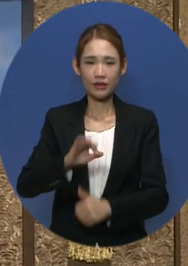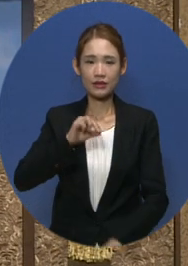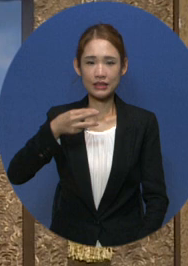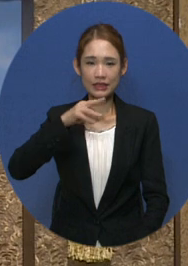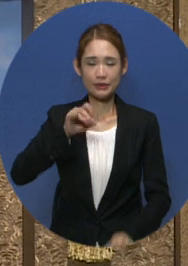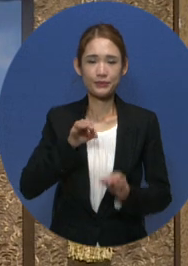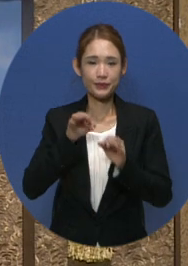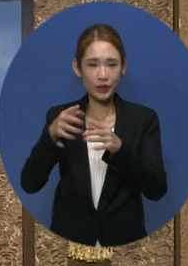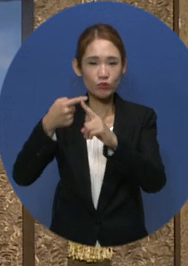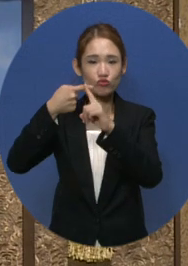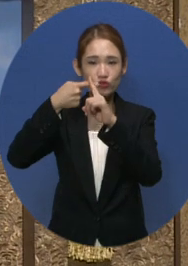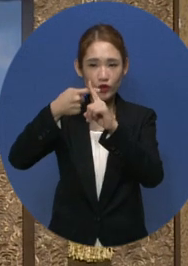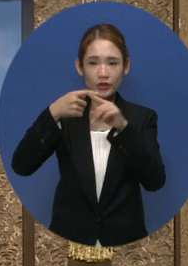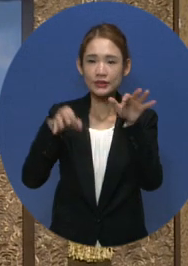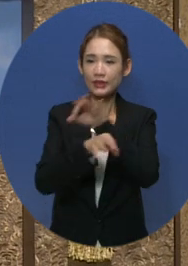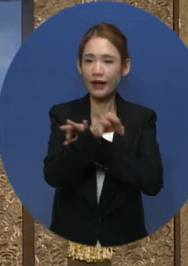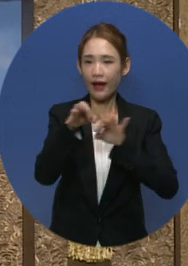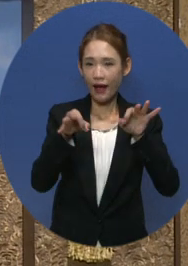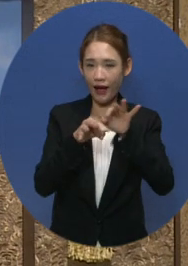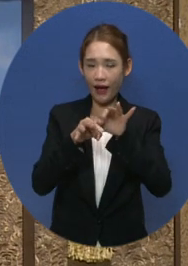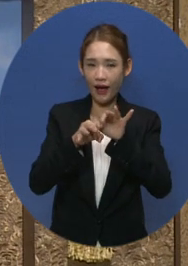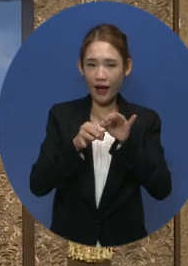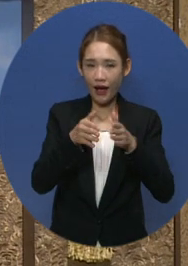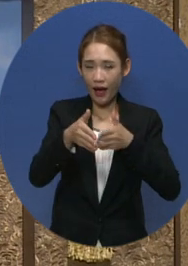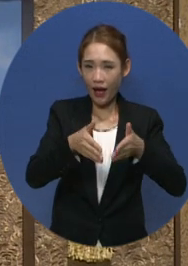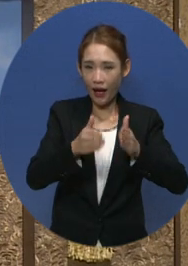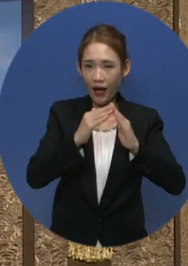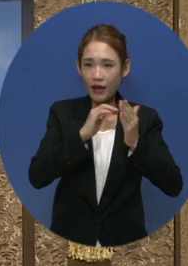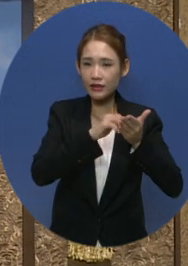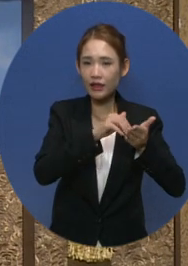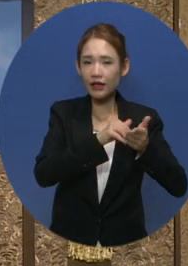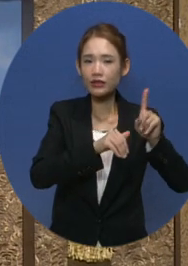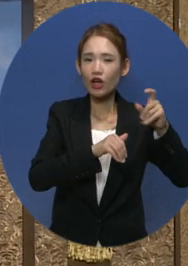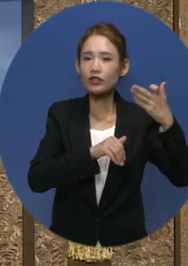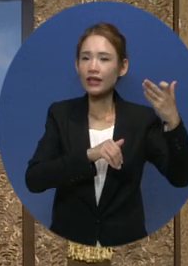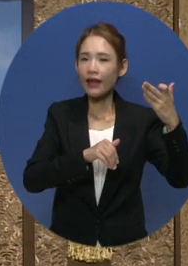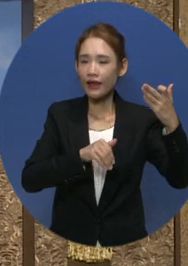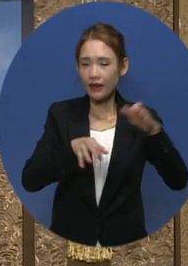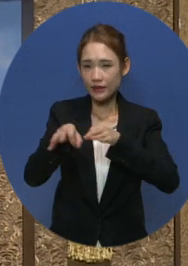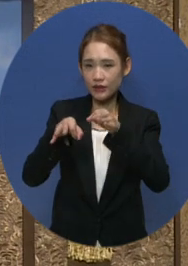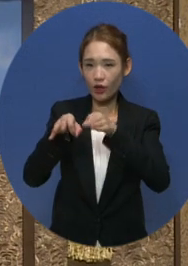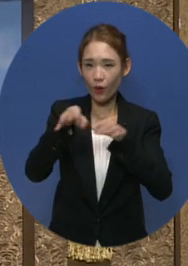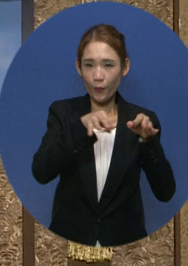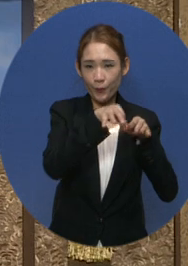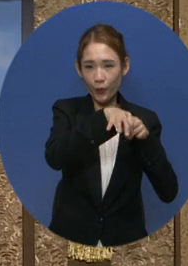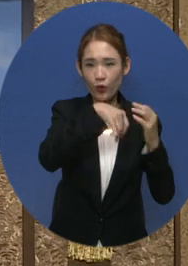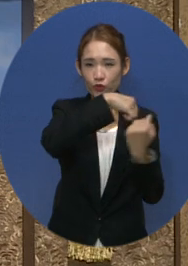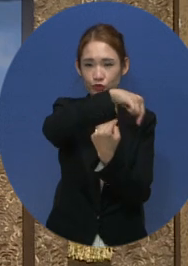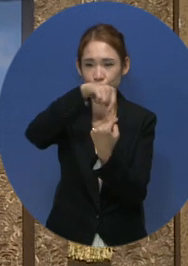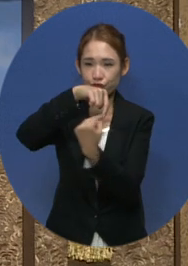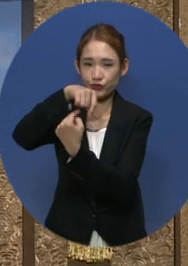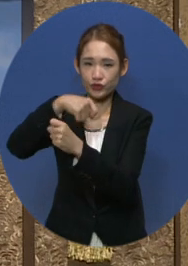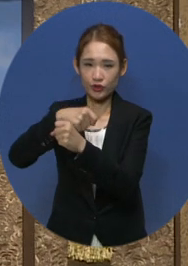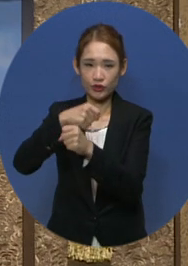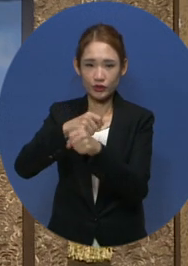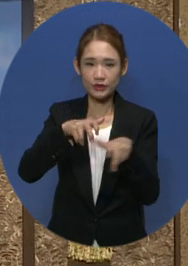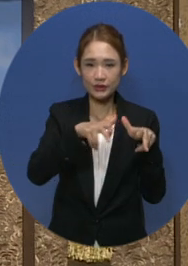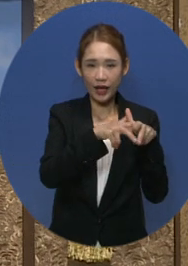기빙플러스라고 하는 또 가게가 있습니다. 13개 점포를 운영하고 있는데 이곳 역시 장애인들과